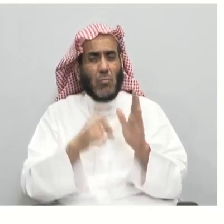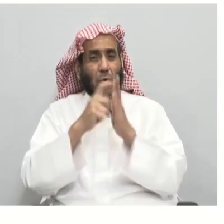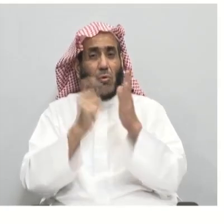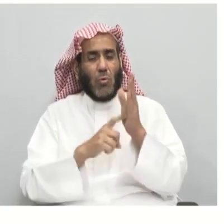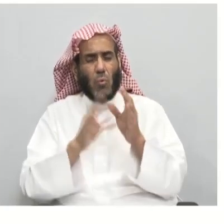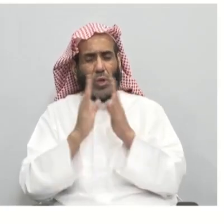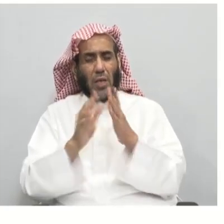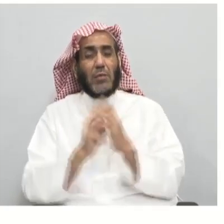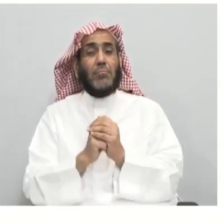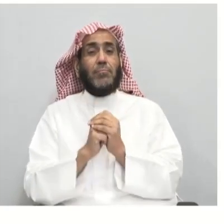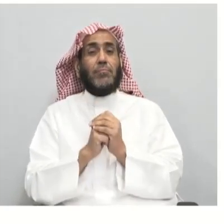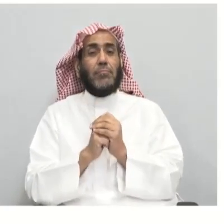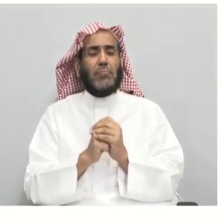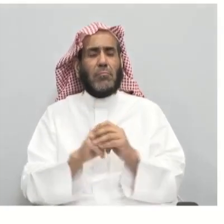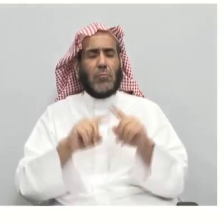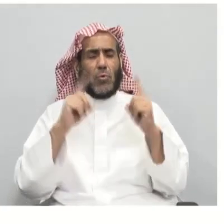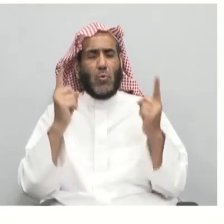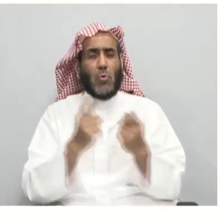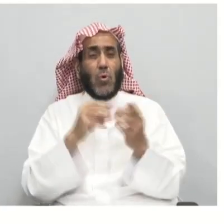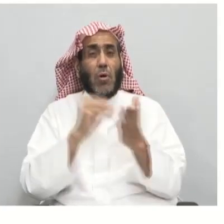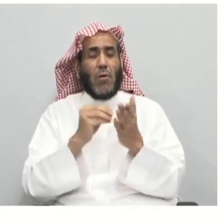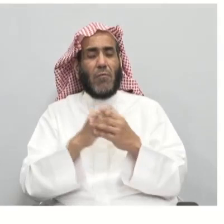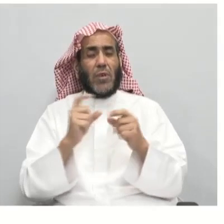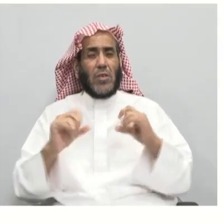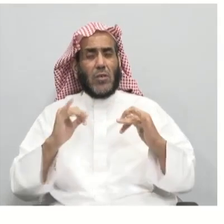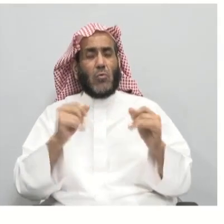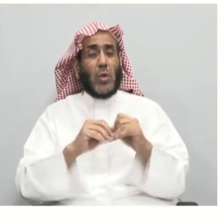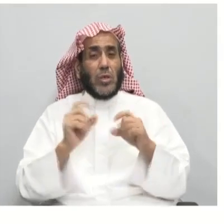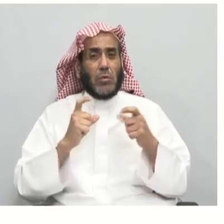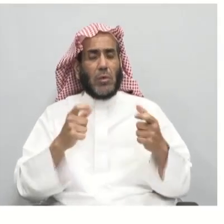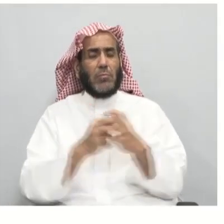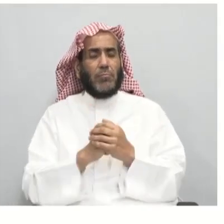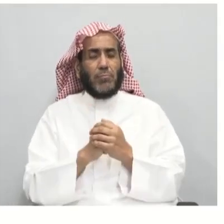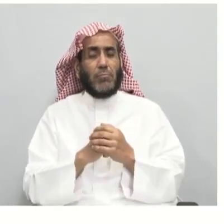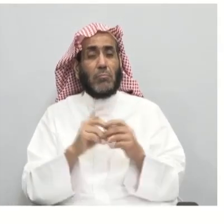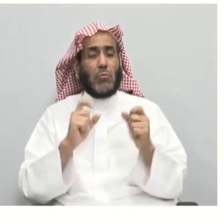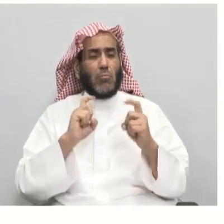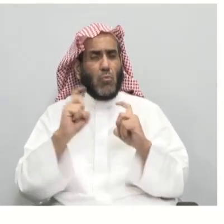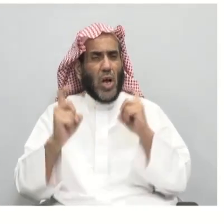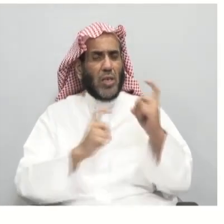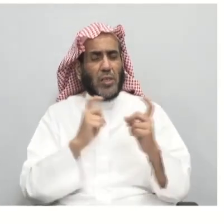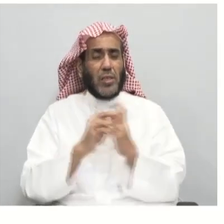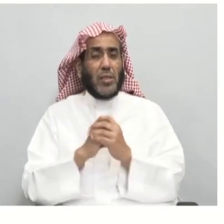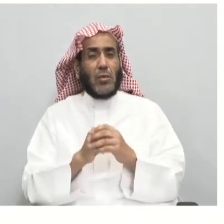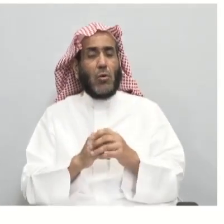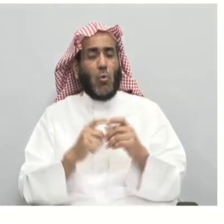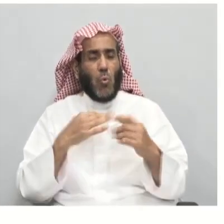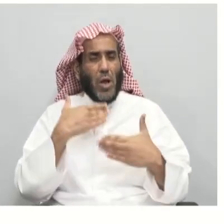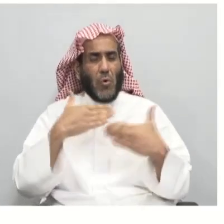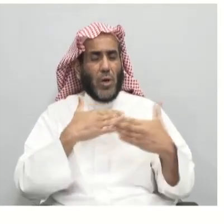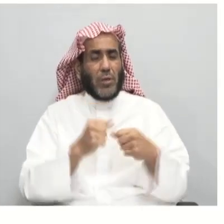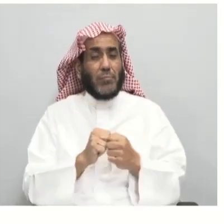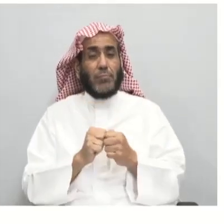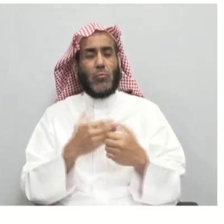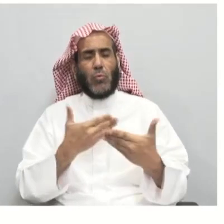منظما ودقيقا لكل ما يدور في الجلسات والاجتماعات من مناقشات وحوارات اذا